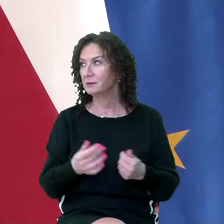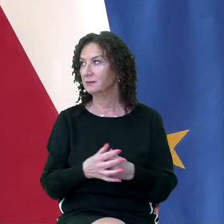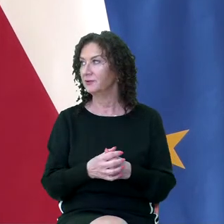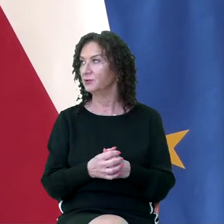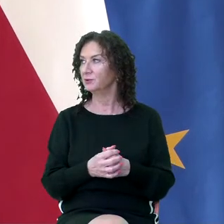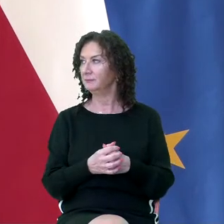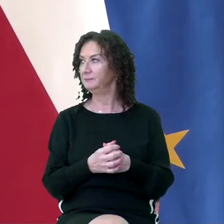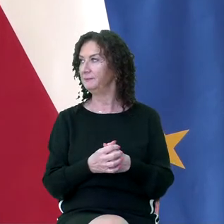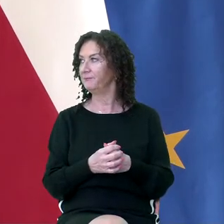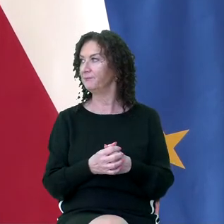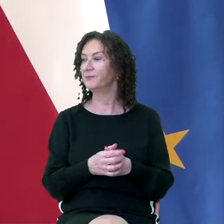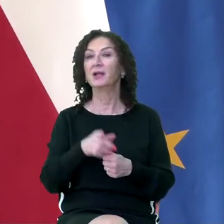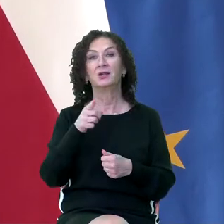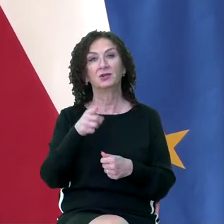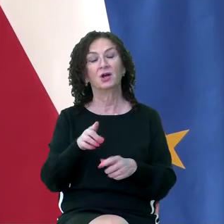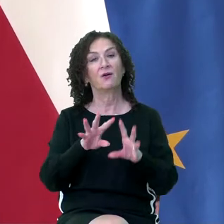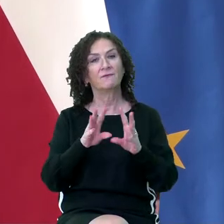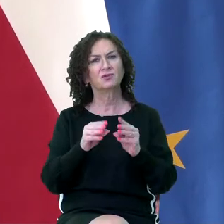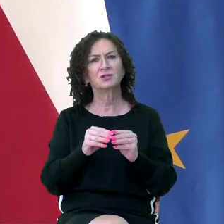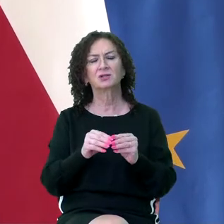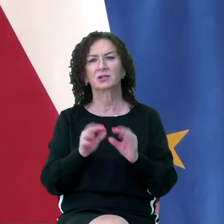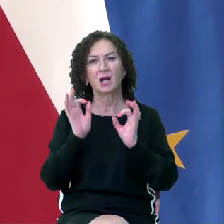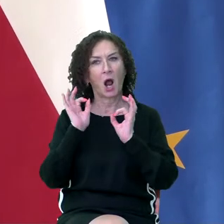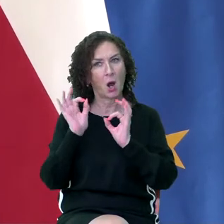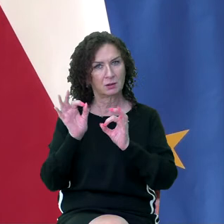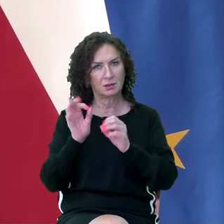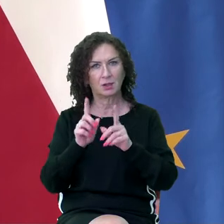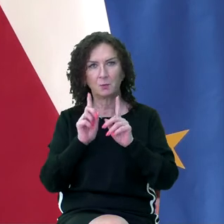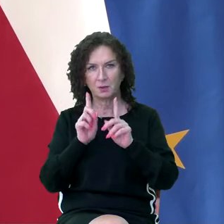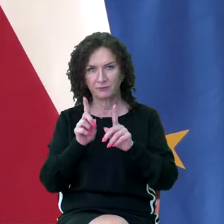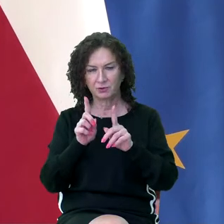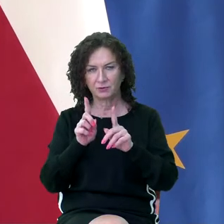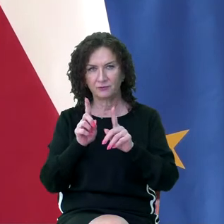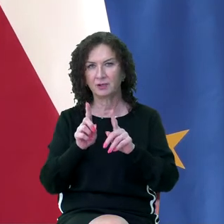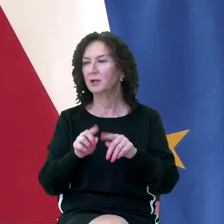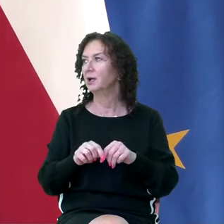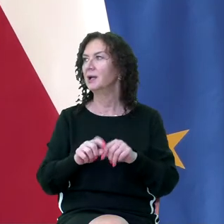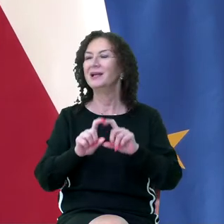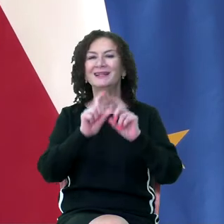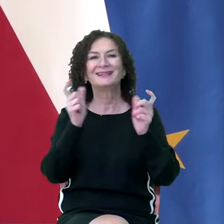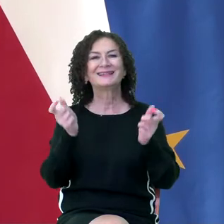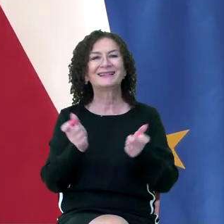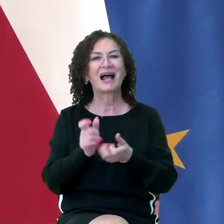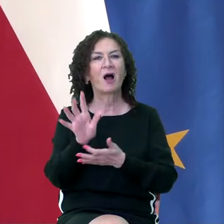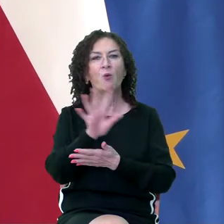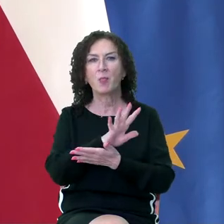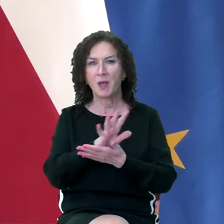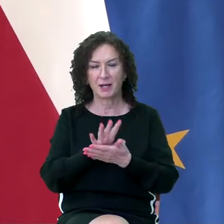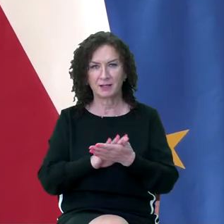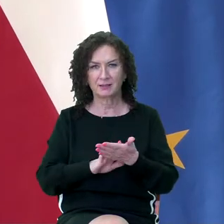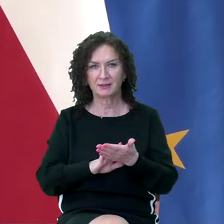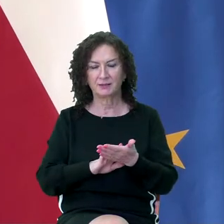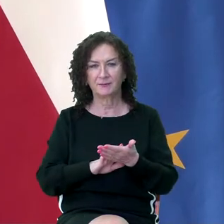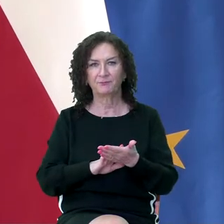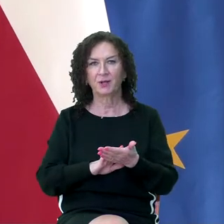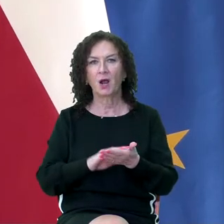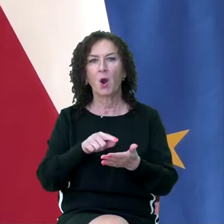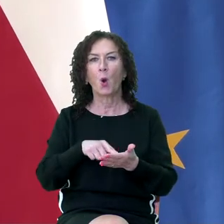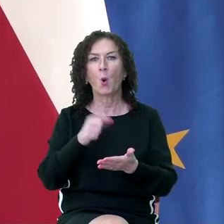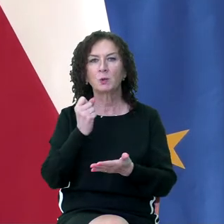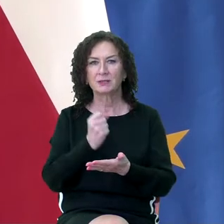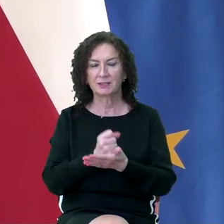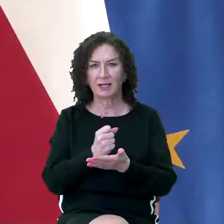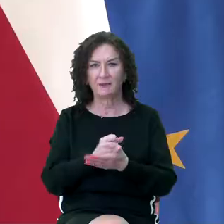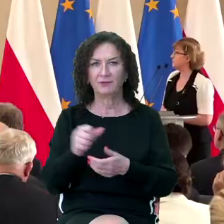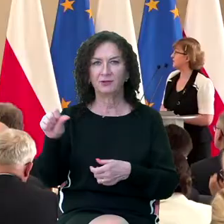sobie zamieścić oryginał całej ustawy, całego tekstu ustawy z roku